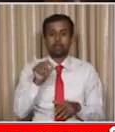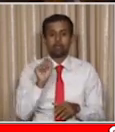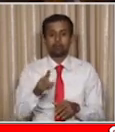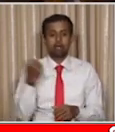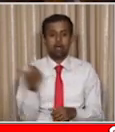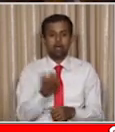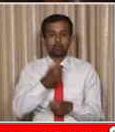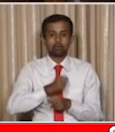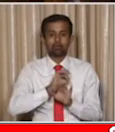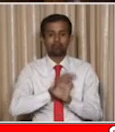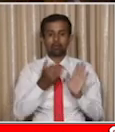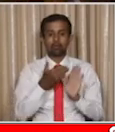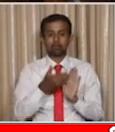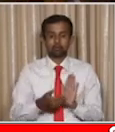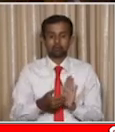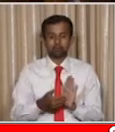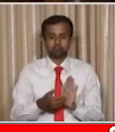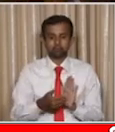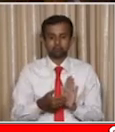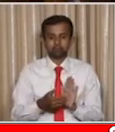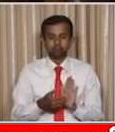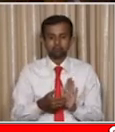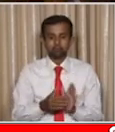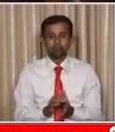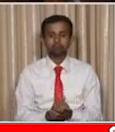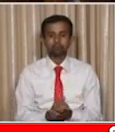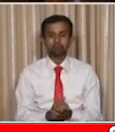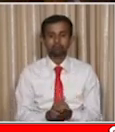அந்த 37 கிராம அலுவலர் பிரிவுகளில் இருக்கின்ற